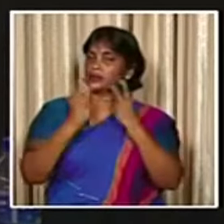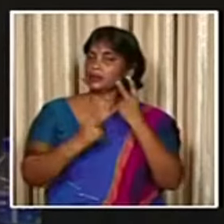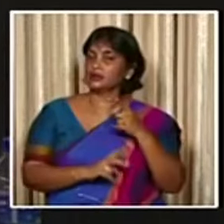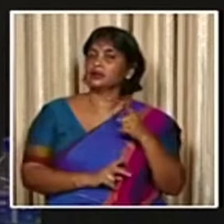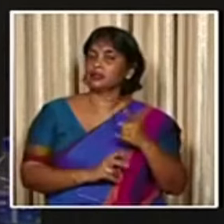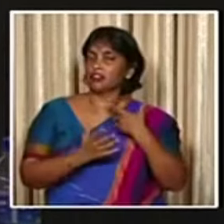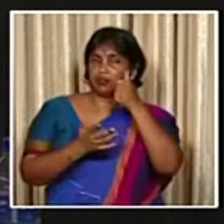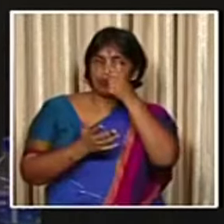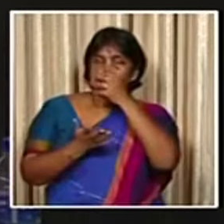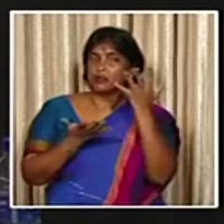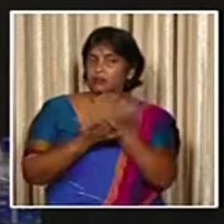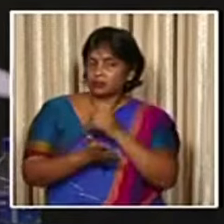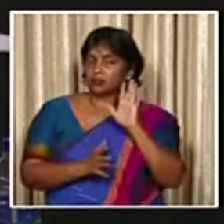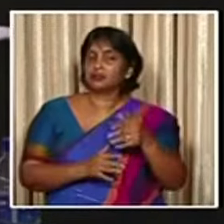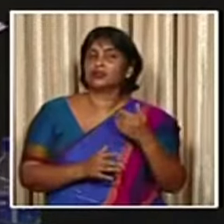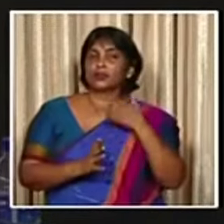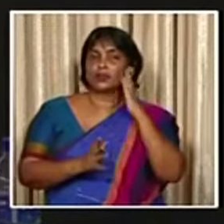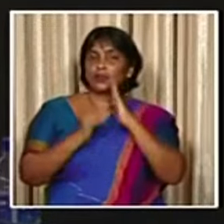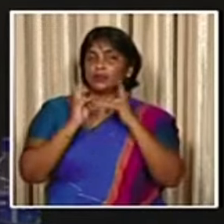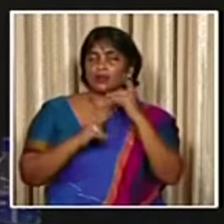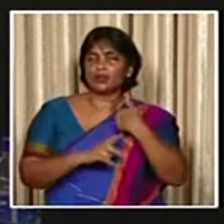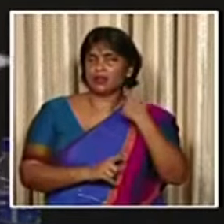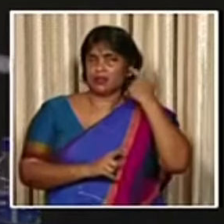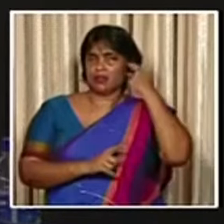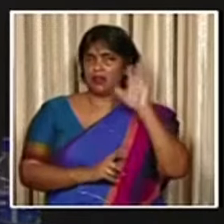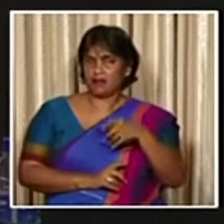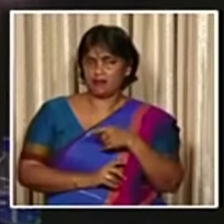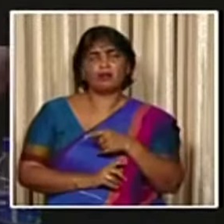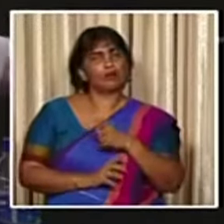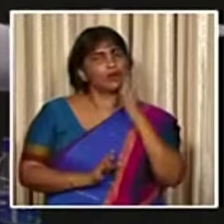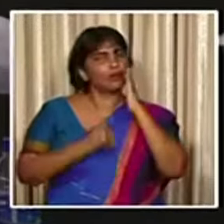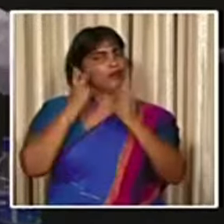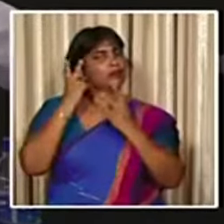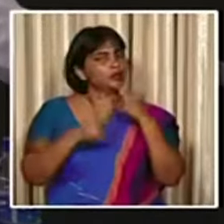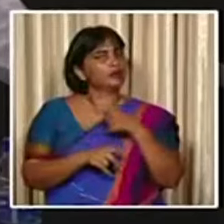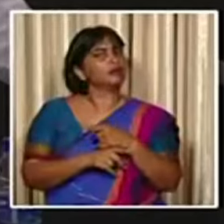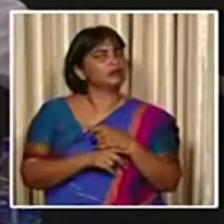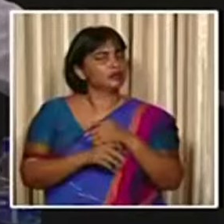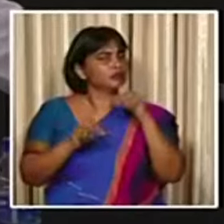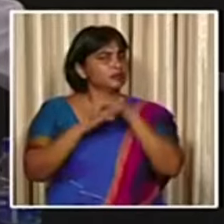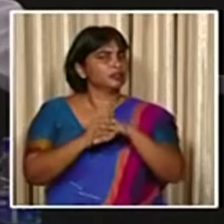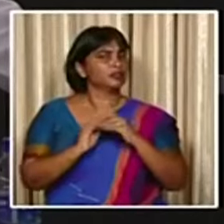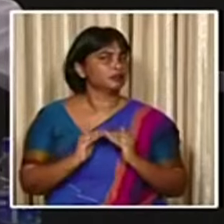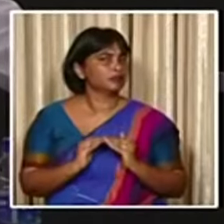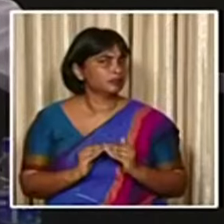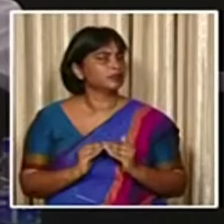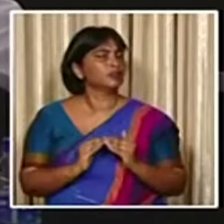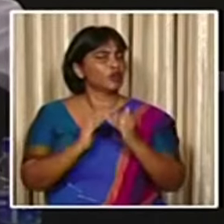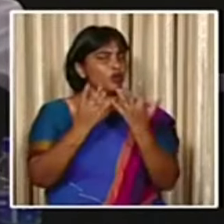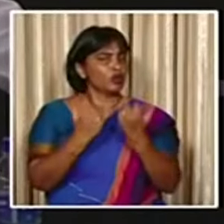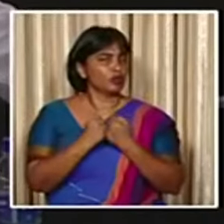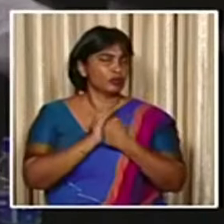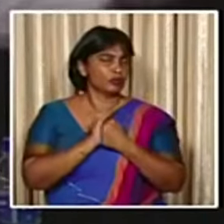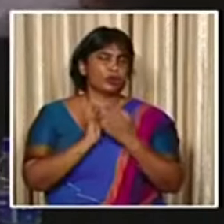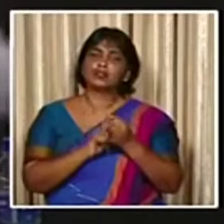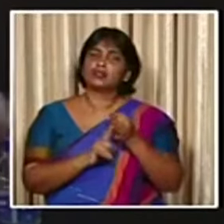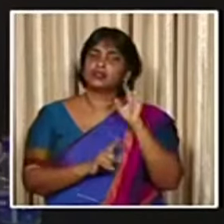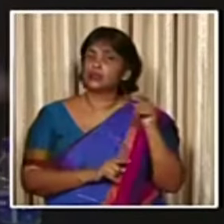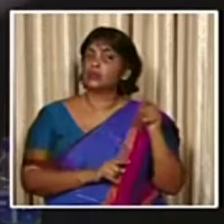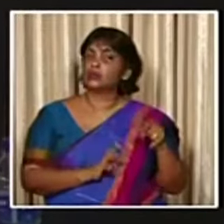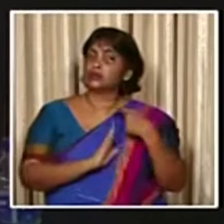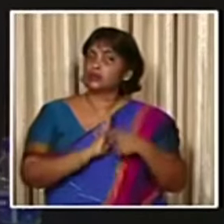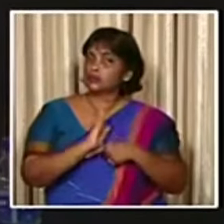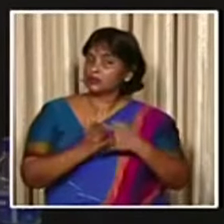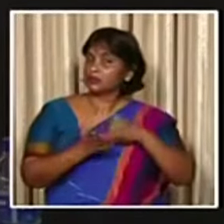සංචාරකයන්ගෙන් ගසා කනවා කියන එක සංචාරකයන්ට හැඟෙනවා. එතකොට සංචාරක ශේෂය ප්‍රවර්ධනය කරන්න ඕන නම් ගරු සභාපතිතුමනි